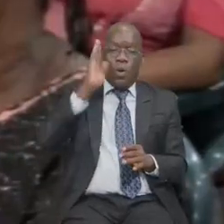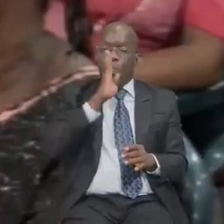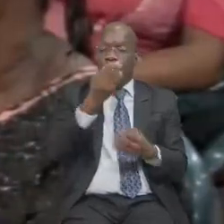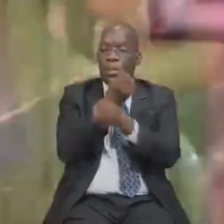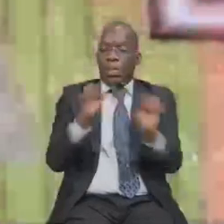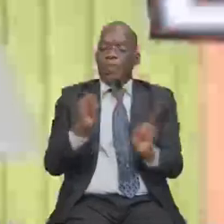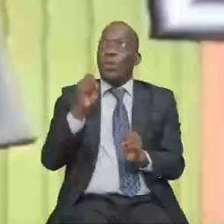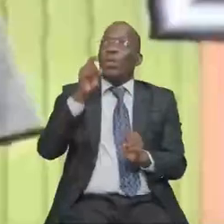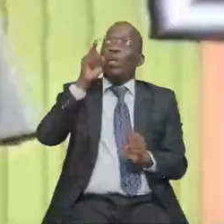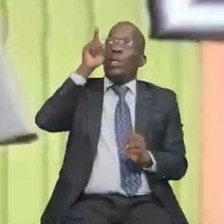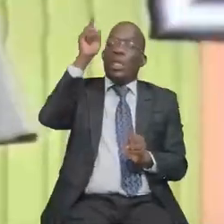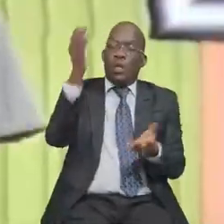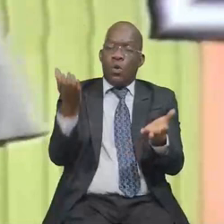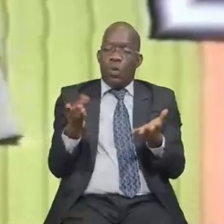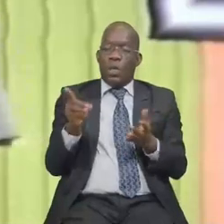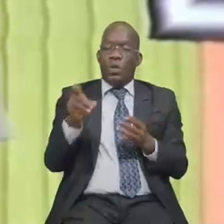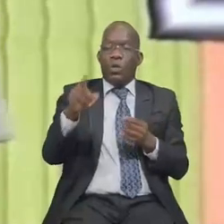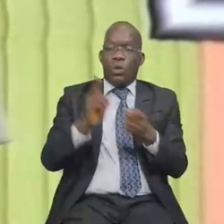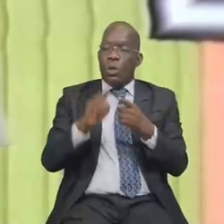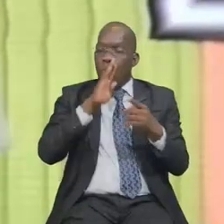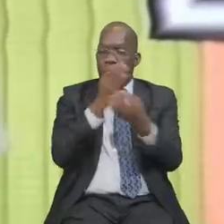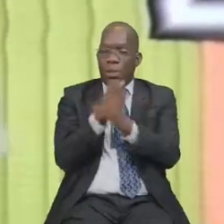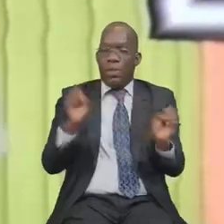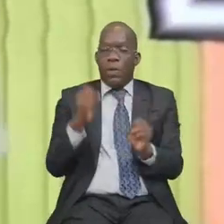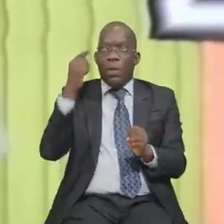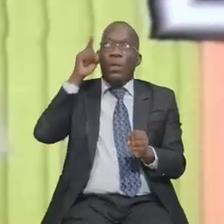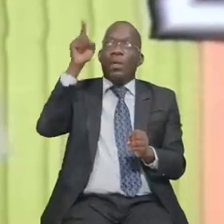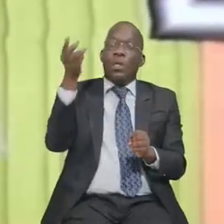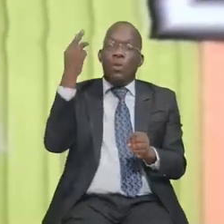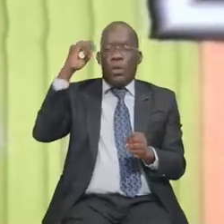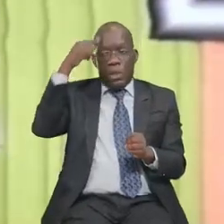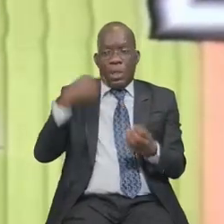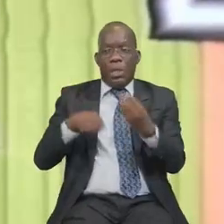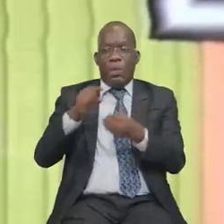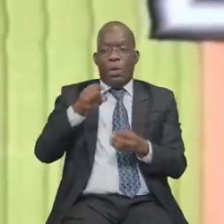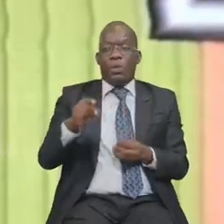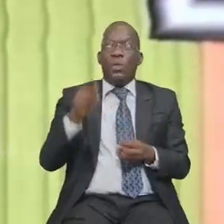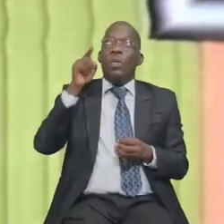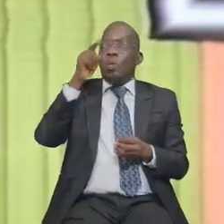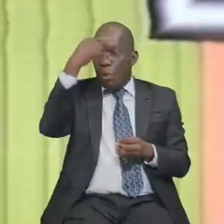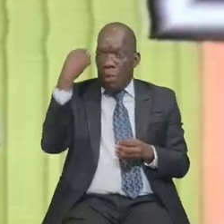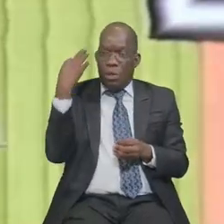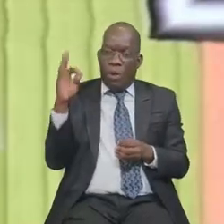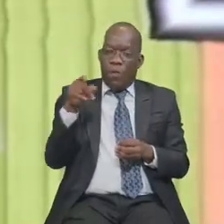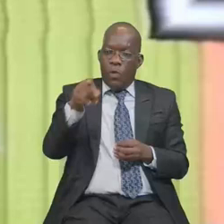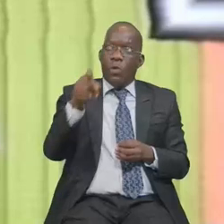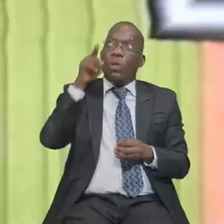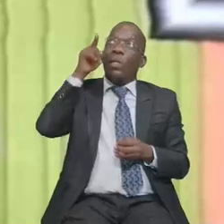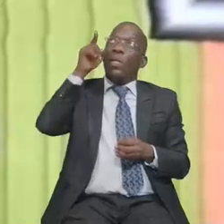Il pensait à toi. Et à cause de toi, il a envoyé Jésus-Christ. Car je